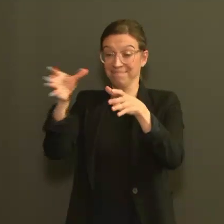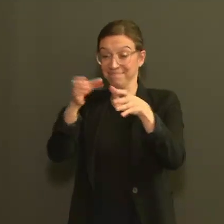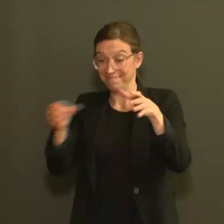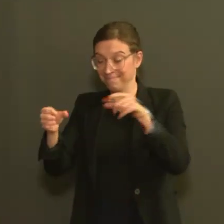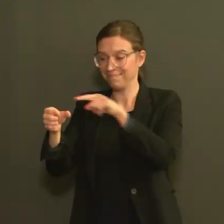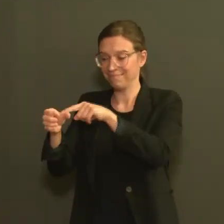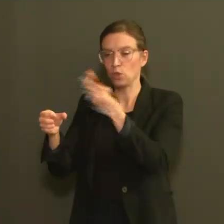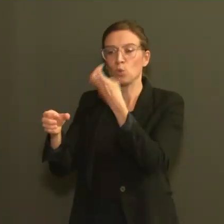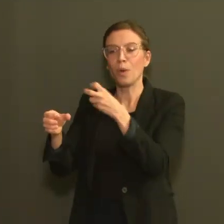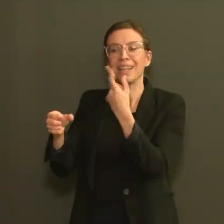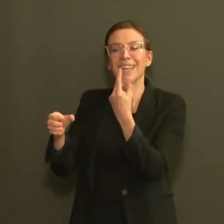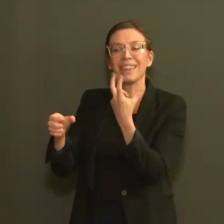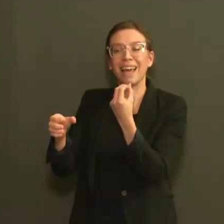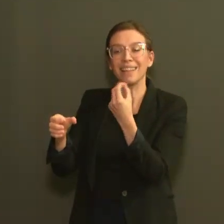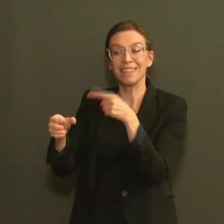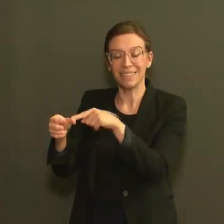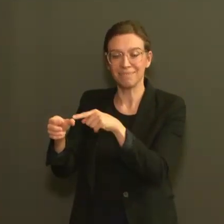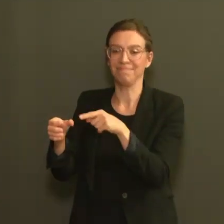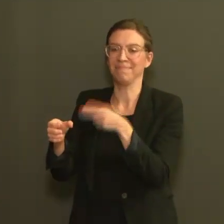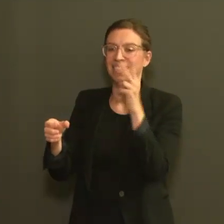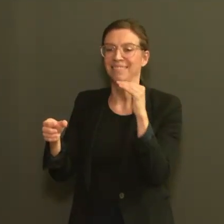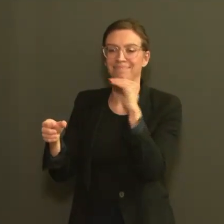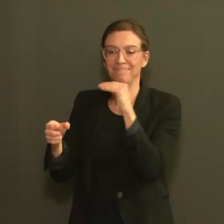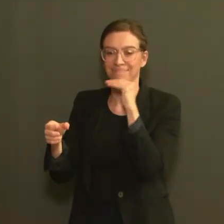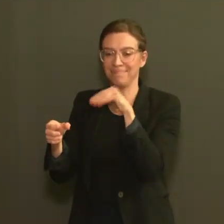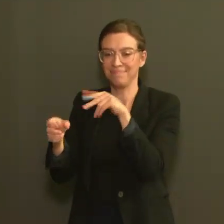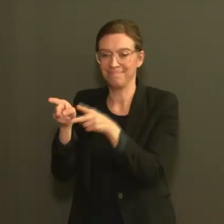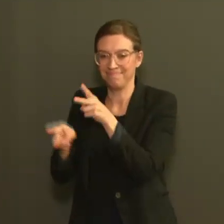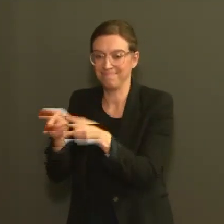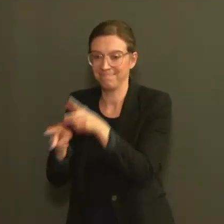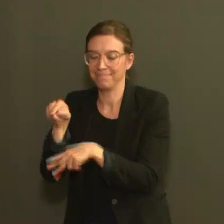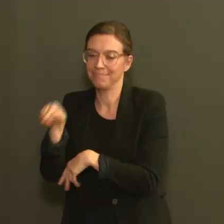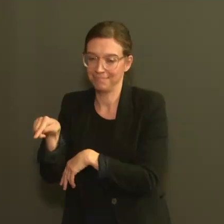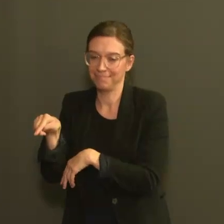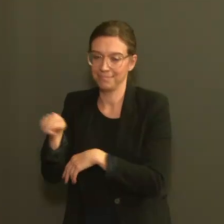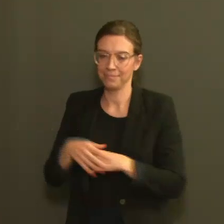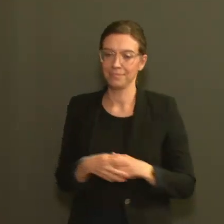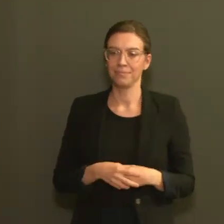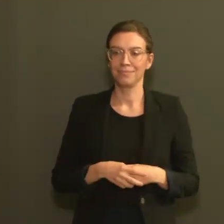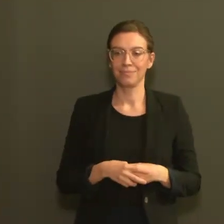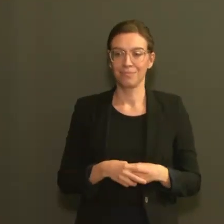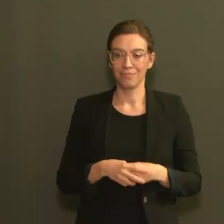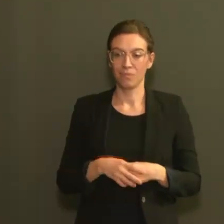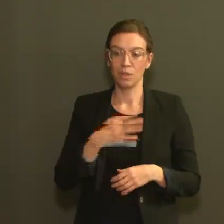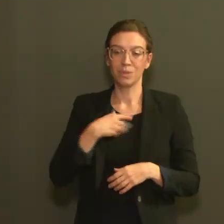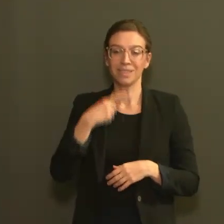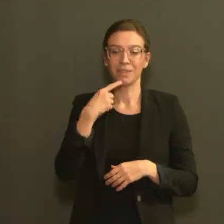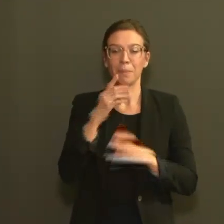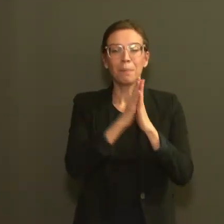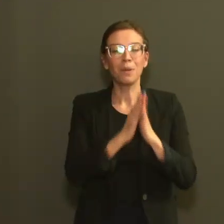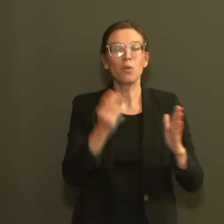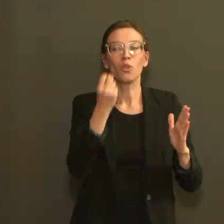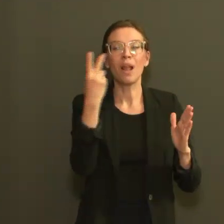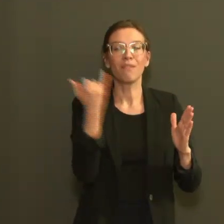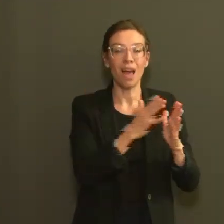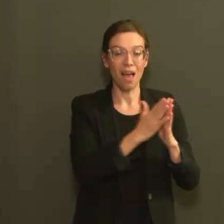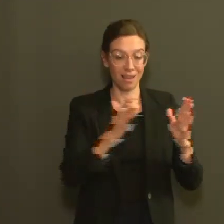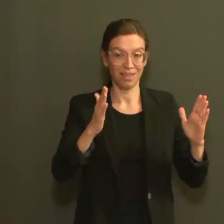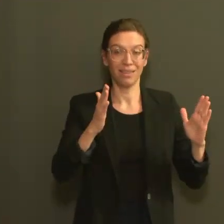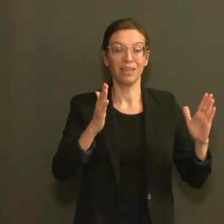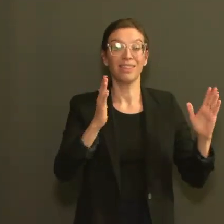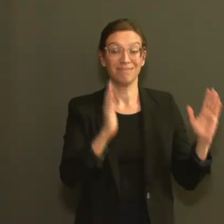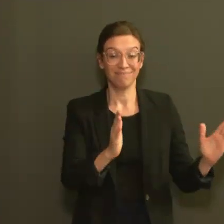Het aantal patiënten op intensieve zorgen verdubbelt om de 12 dagen. Aan dit tempo kan rond half november